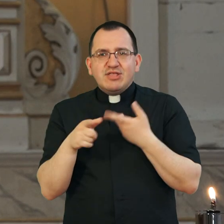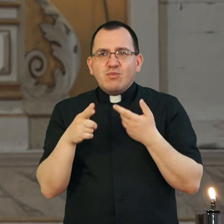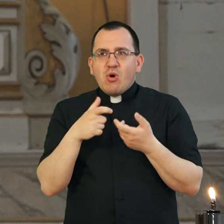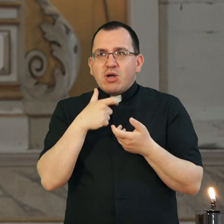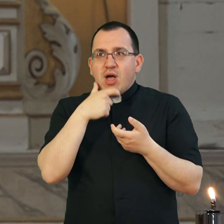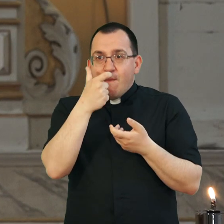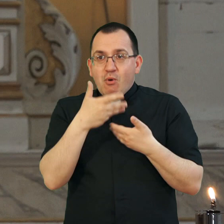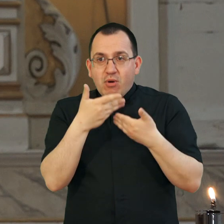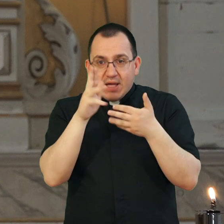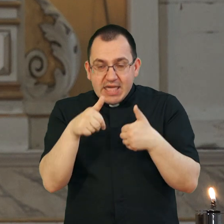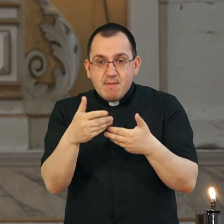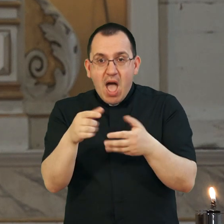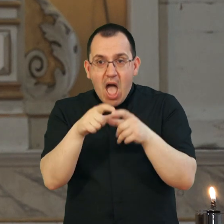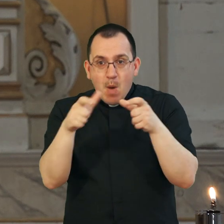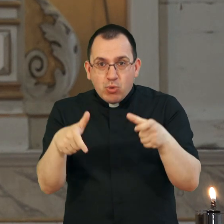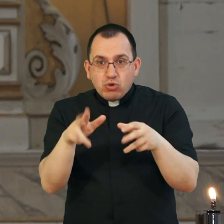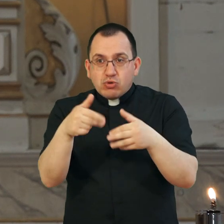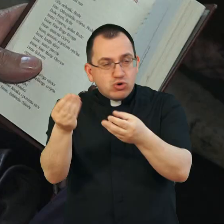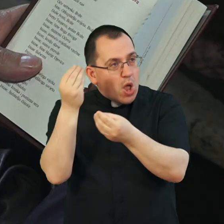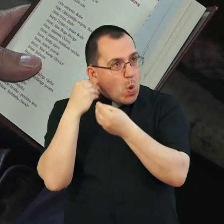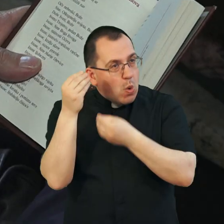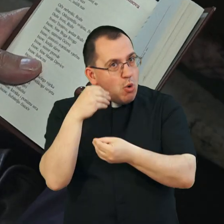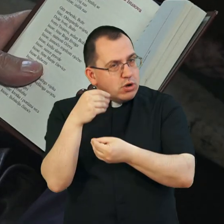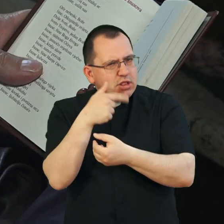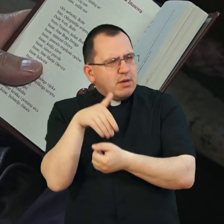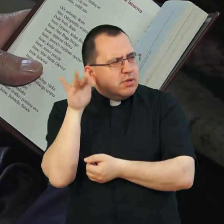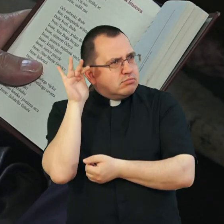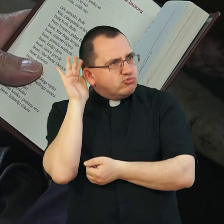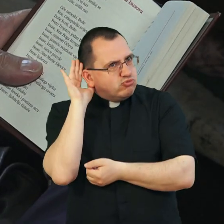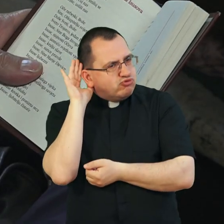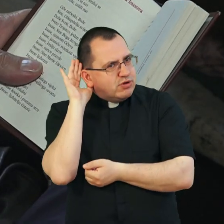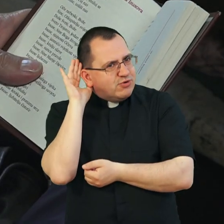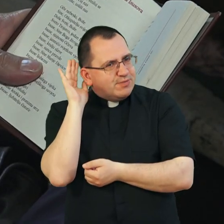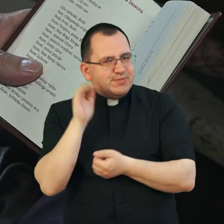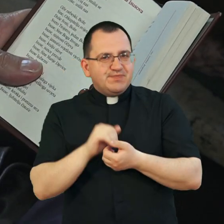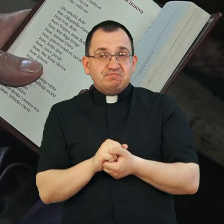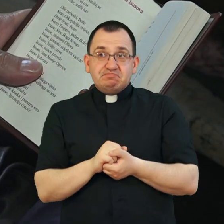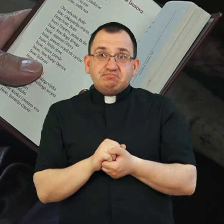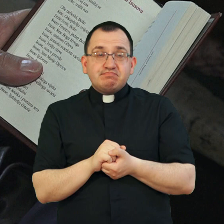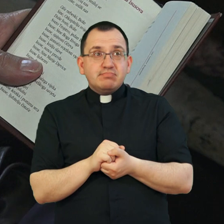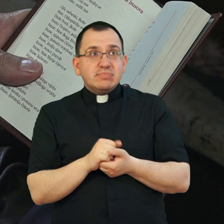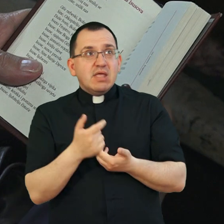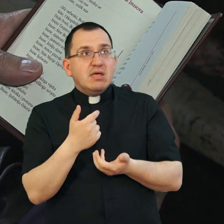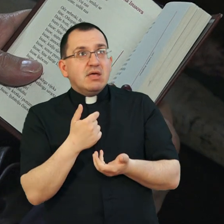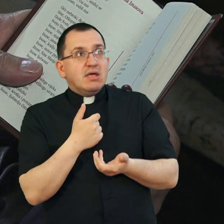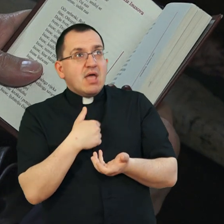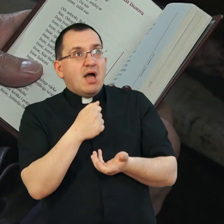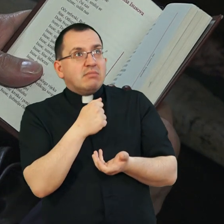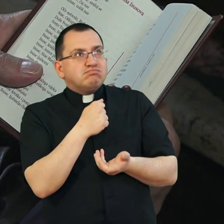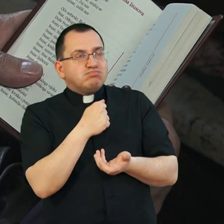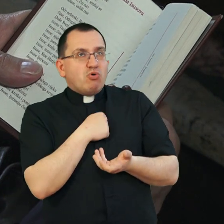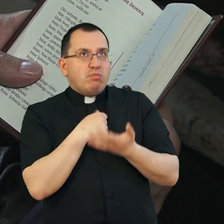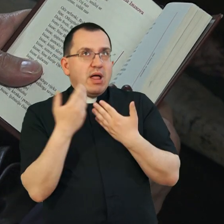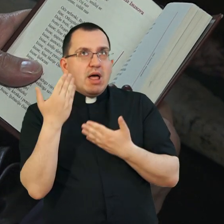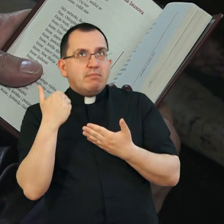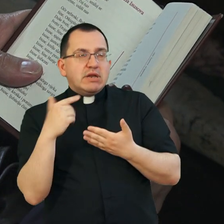Bogu prostora da On progovara, a da mi budemo u tišini i da ga slušamo. Ja bi prije uvijek, mislim, Bogu hvala na tome, hrlio